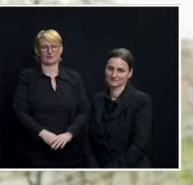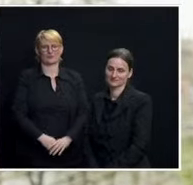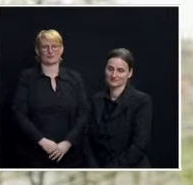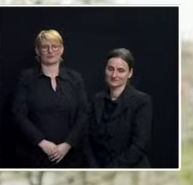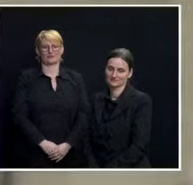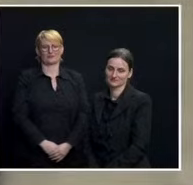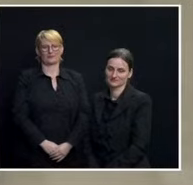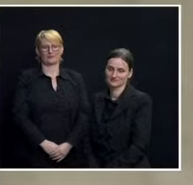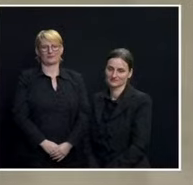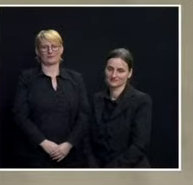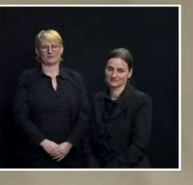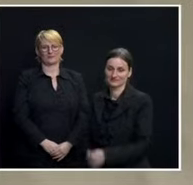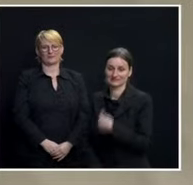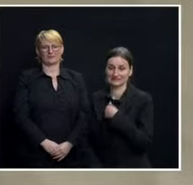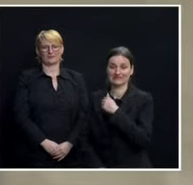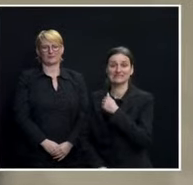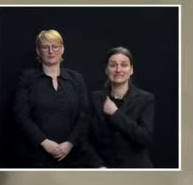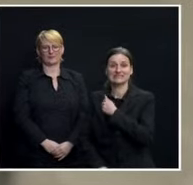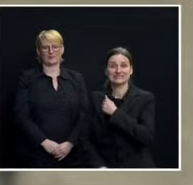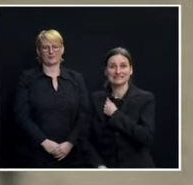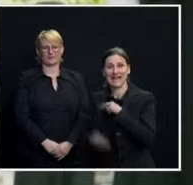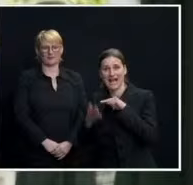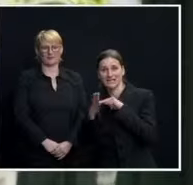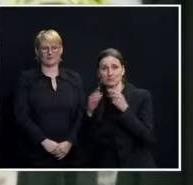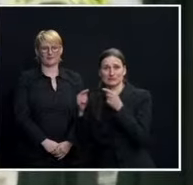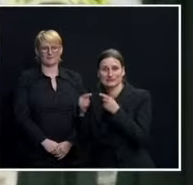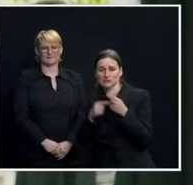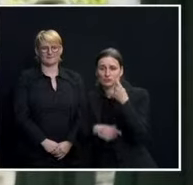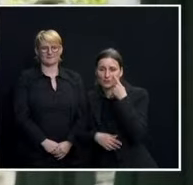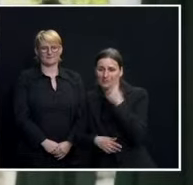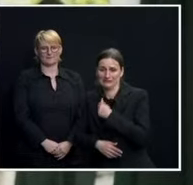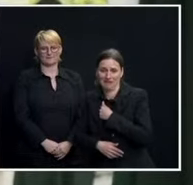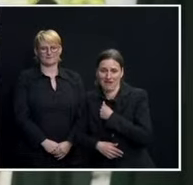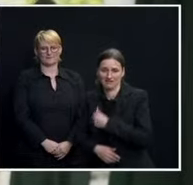Ich habe Angst um die politische Diskussion gerade.